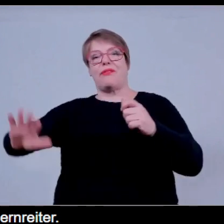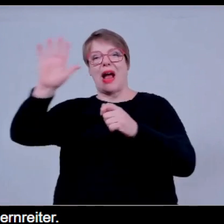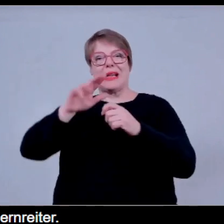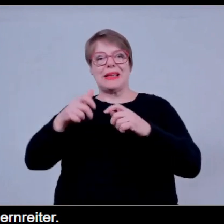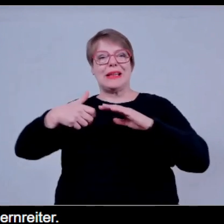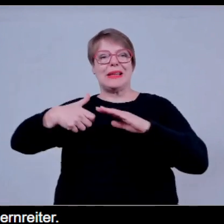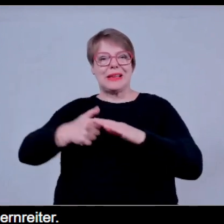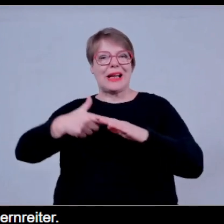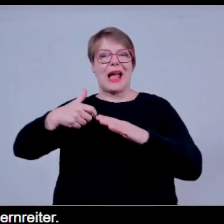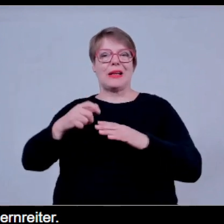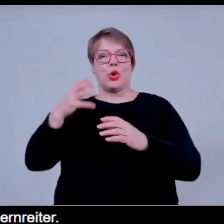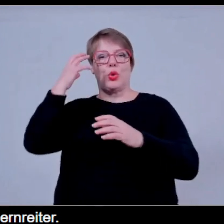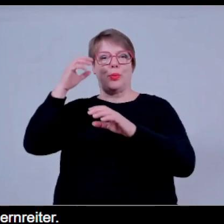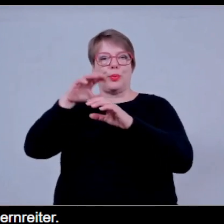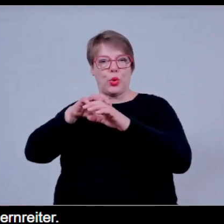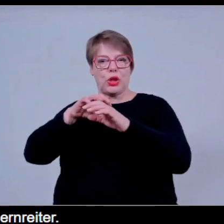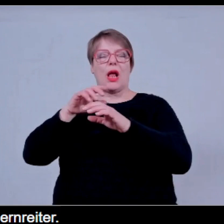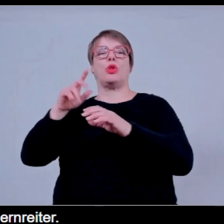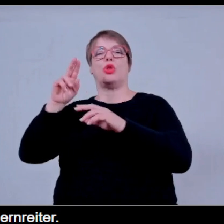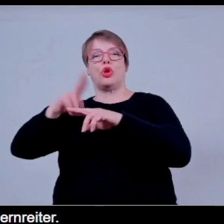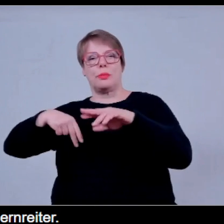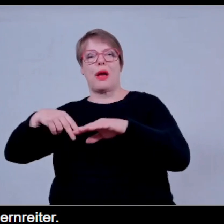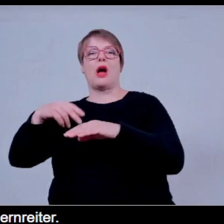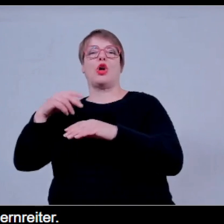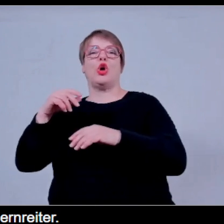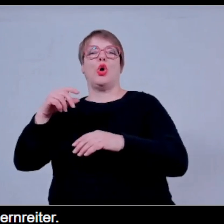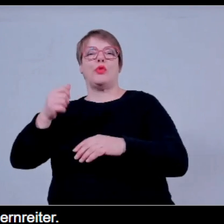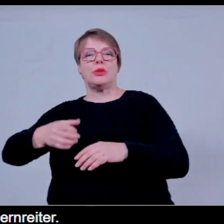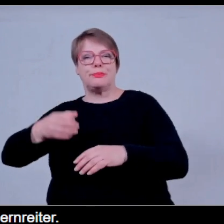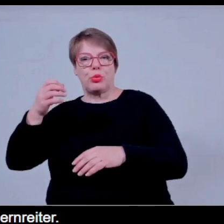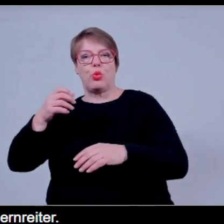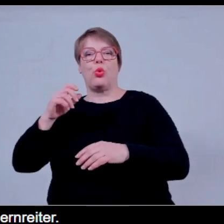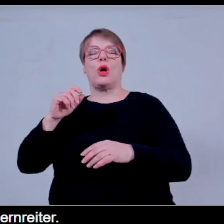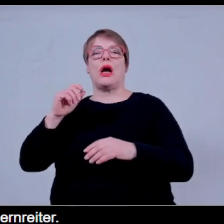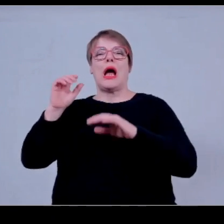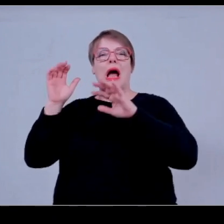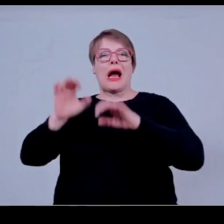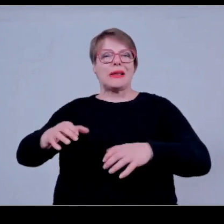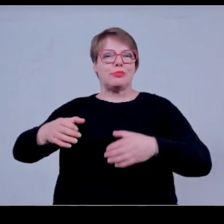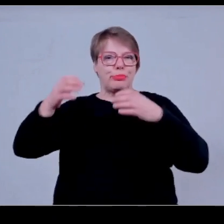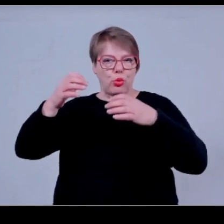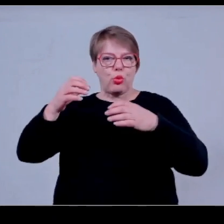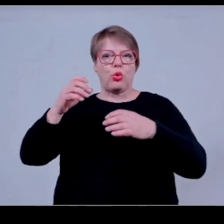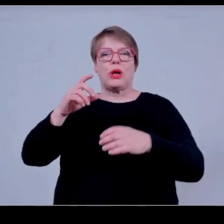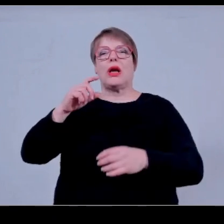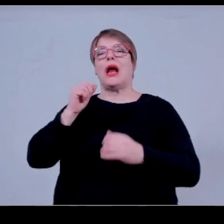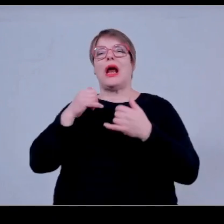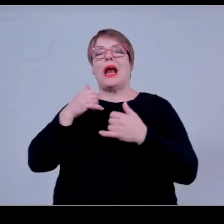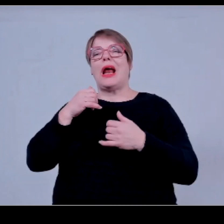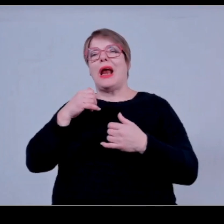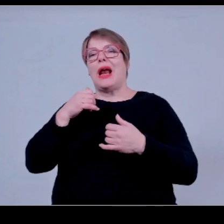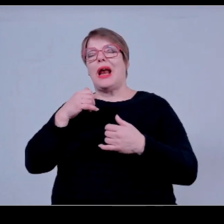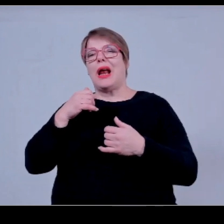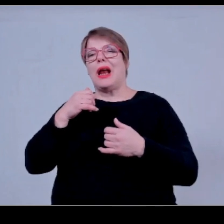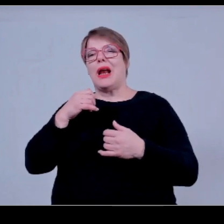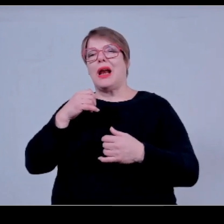Mindereinnahmen. Und das Angebot ist trotz Corona ein guter Erfolg gewesen bei vielen jungen Menschen in Stadt und Land. Und